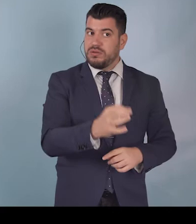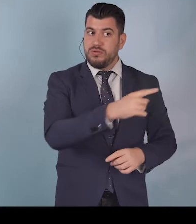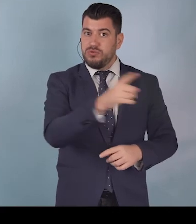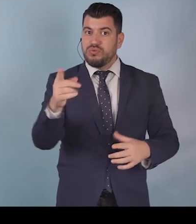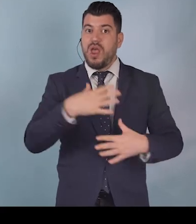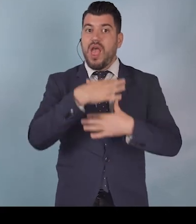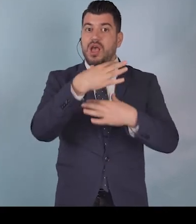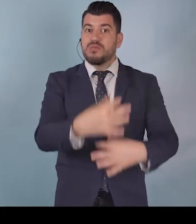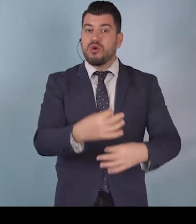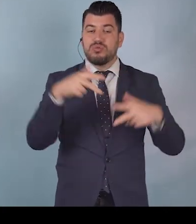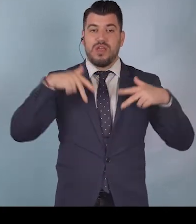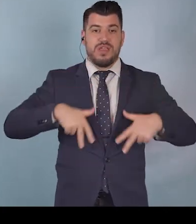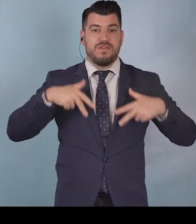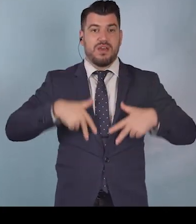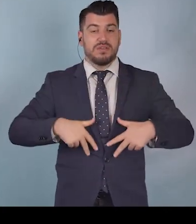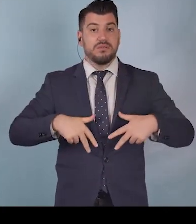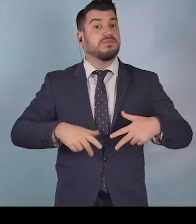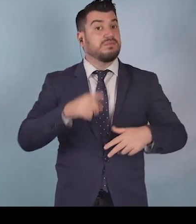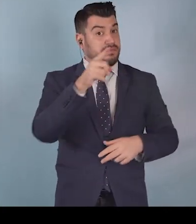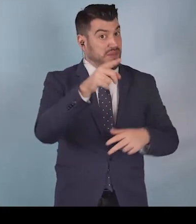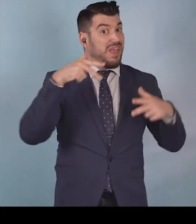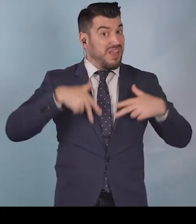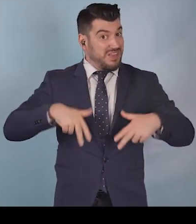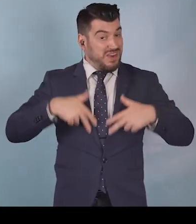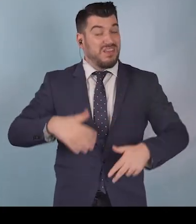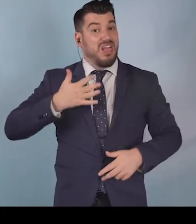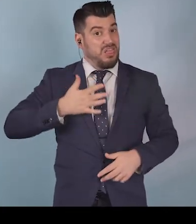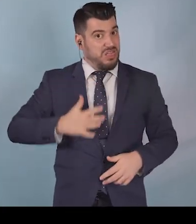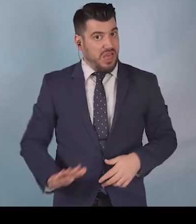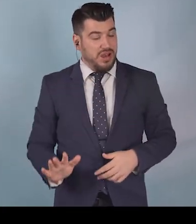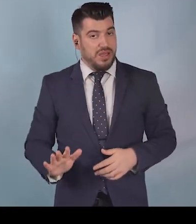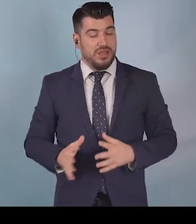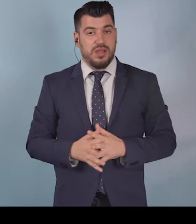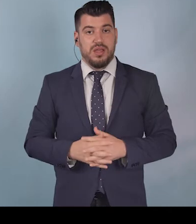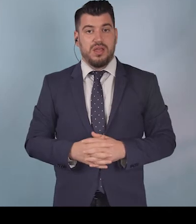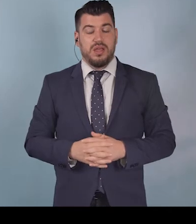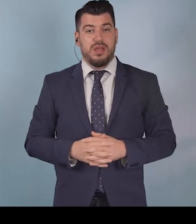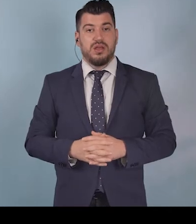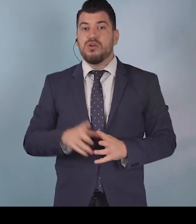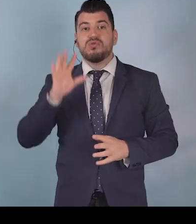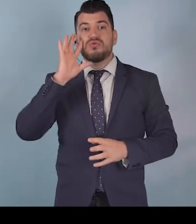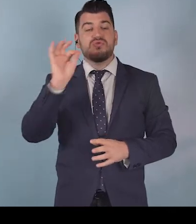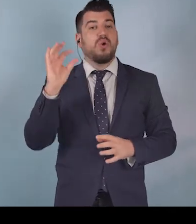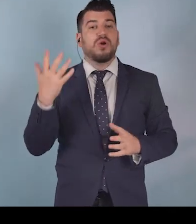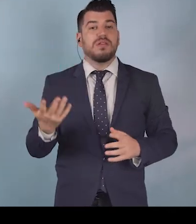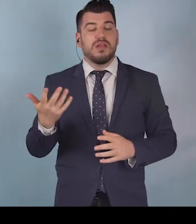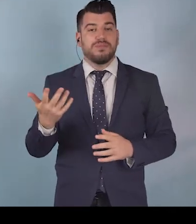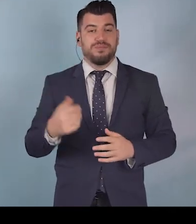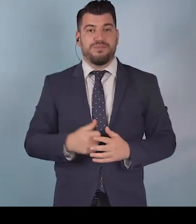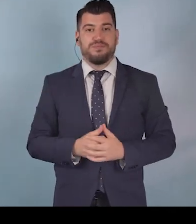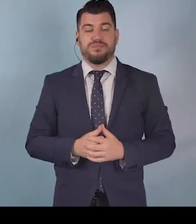είναι κατά πόσο υπάρχει η πολιτική βούληση, πρώτον, για μία ουσιαστική